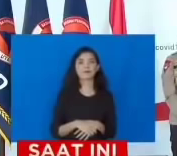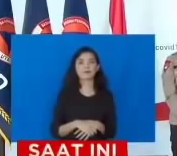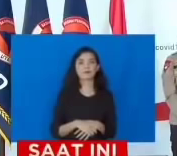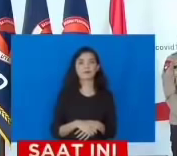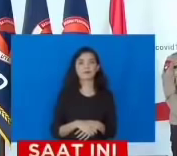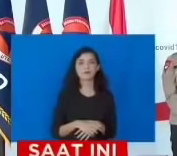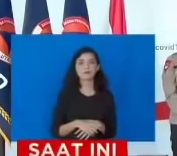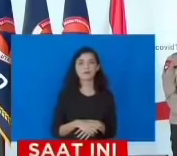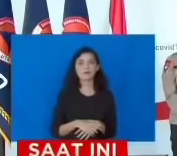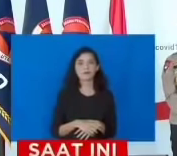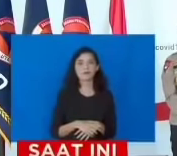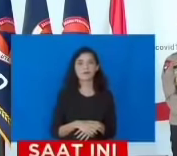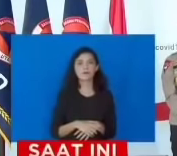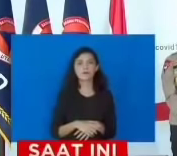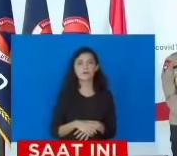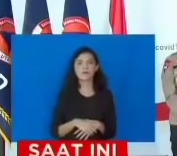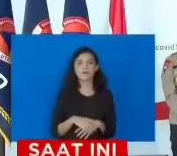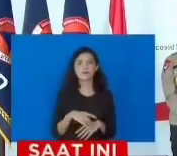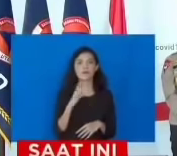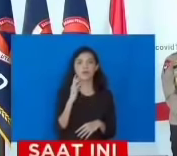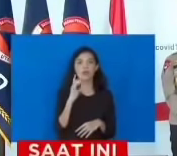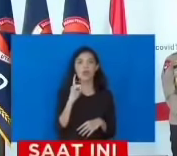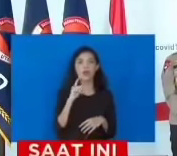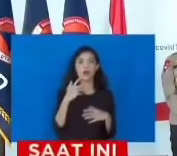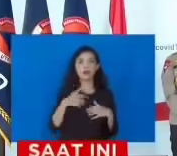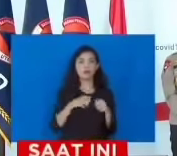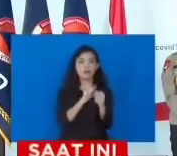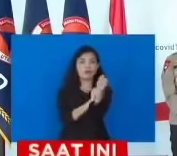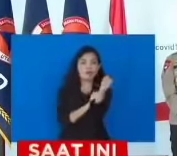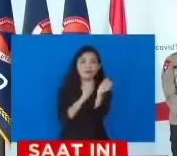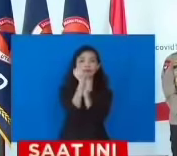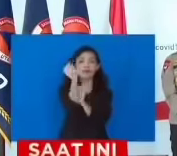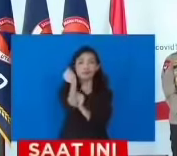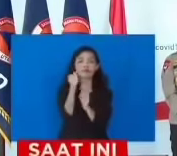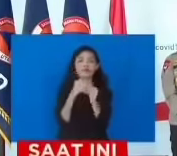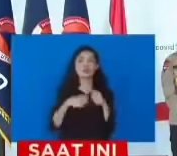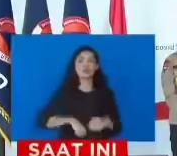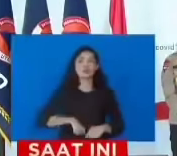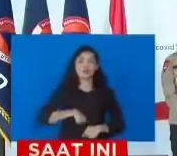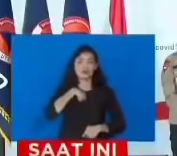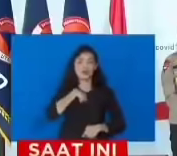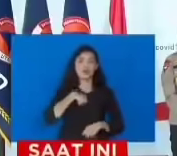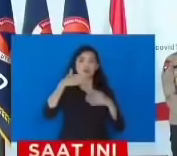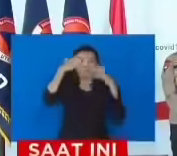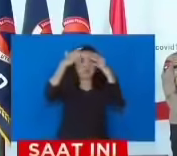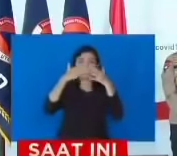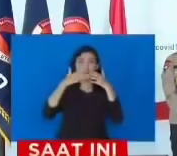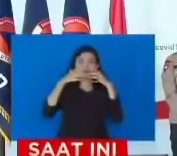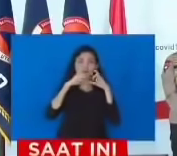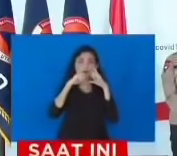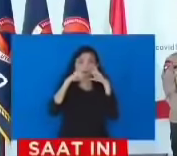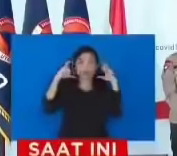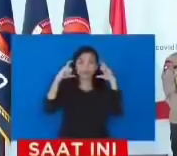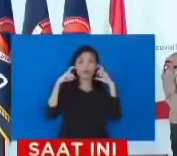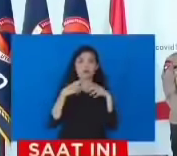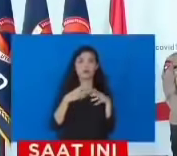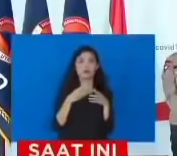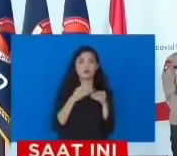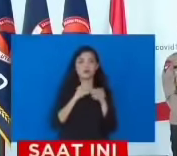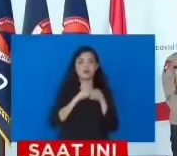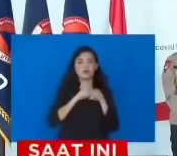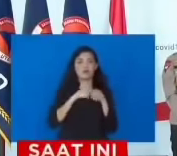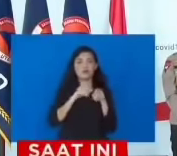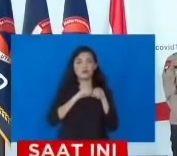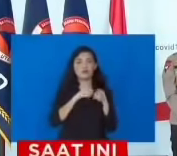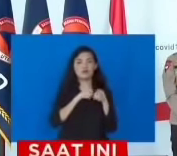lakukan pendorongan logistik berupa APD dan masker dari Jakarta menuju ke